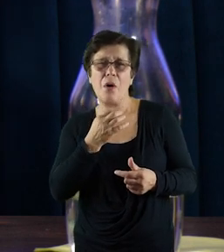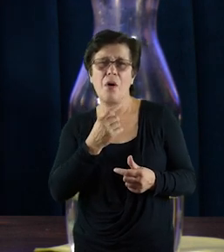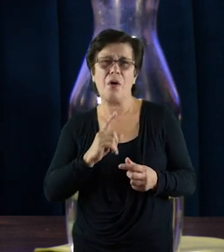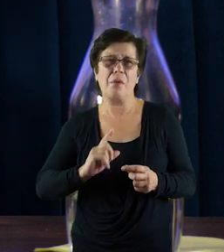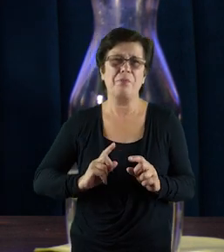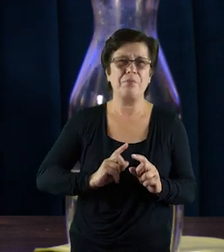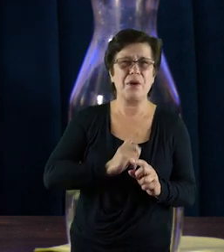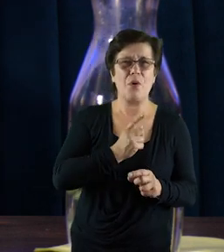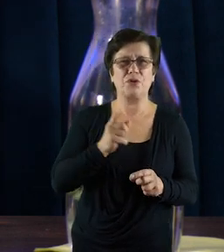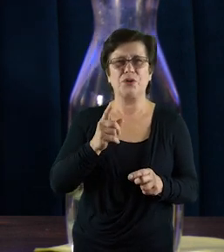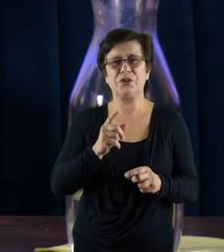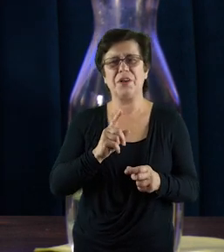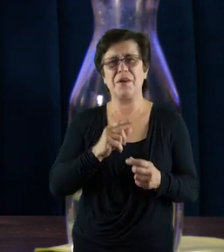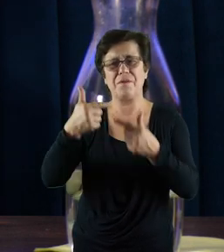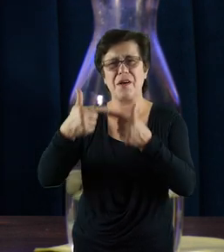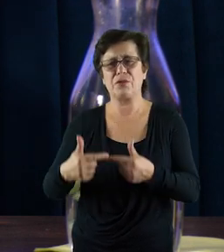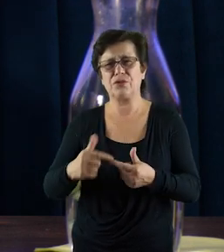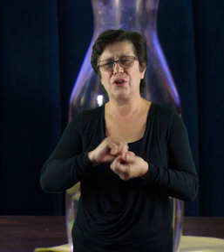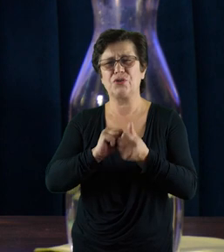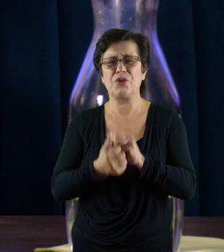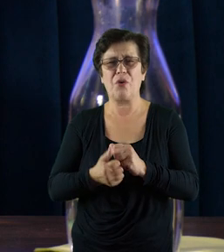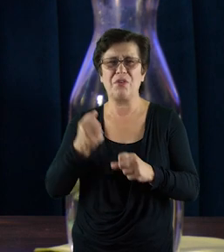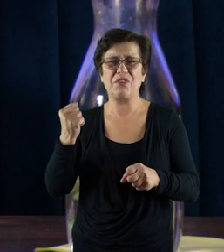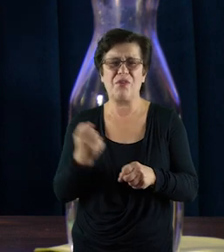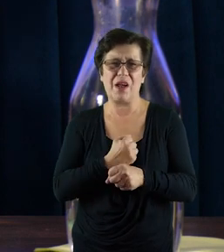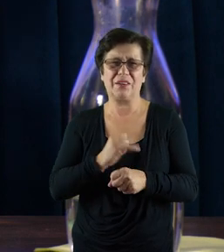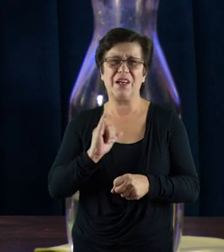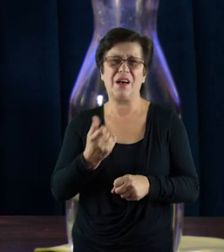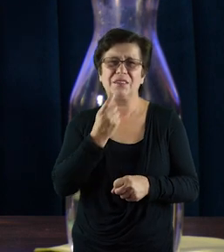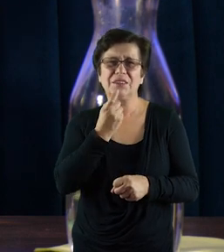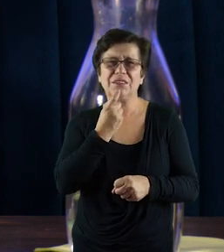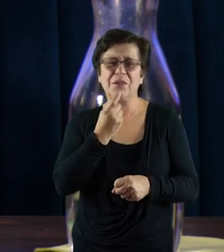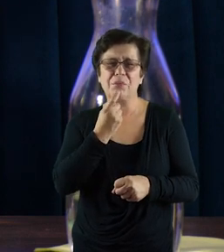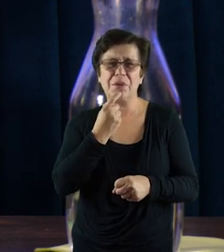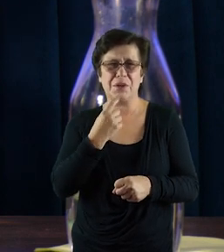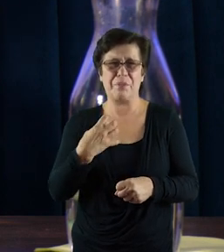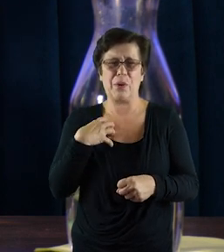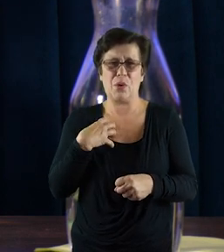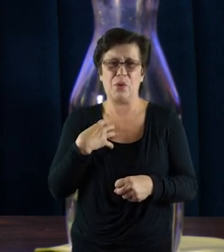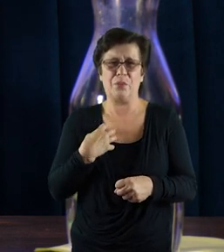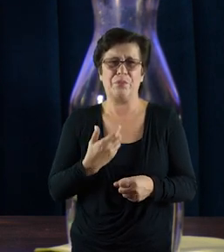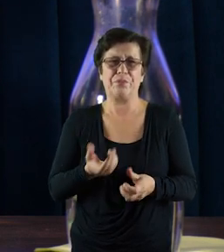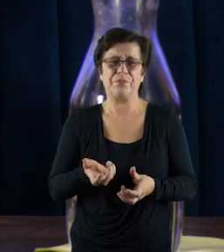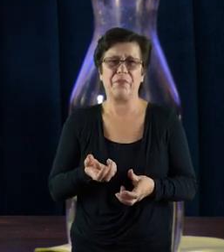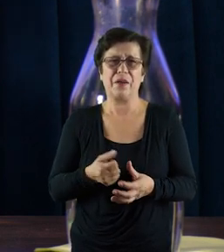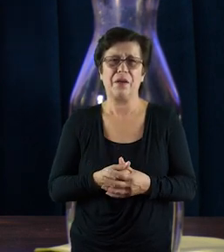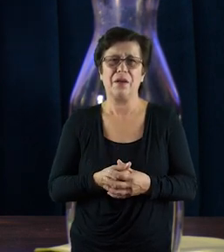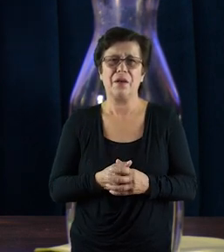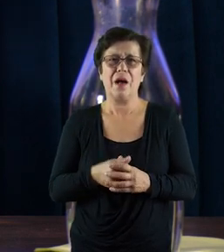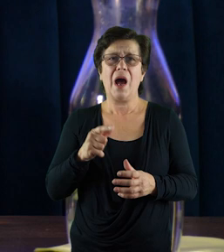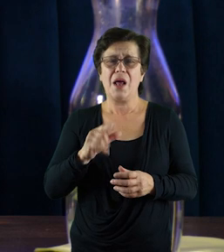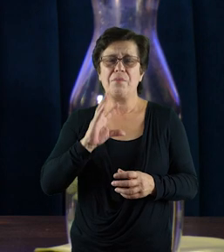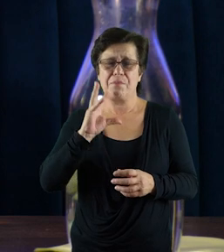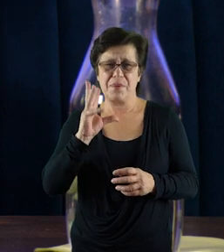liryczne, one są takie twarde. Czasami aż zęby bolą, jak to się czyta i to po prostu zgrzyta, mimo że są formalnie naprawdę